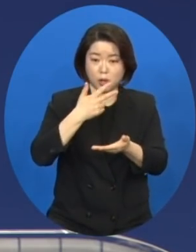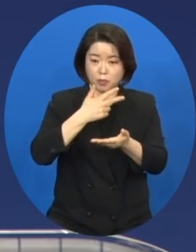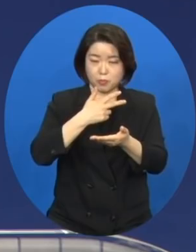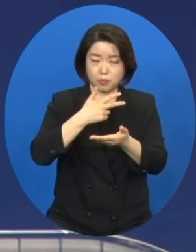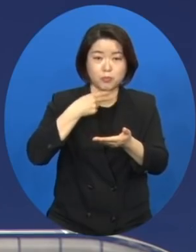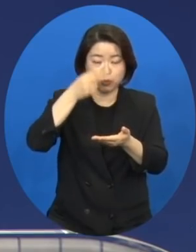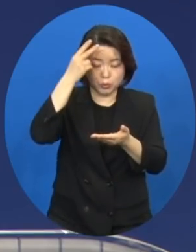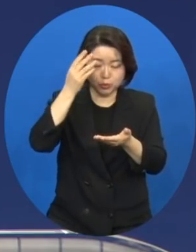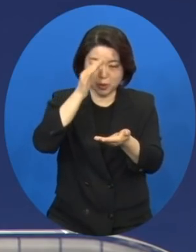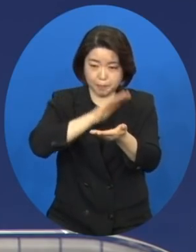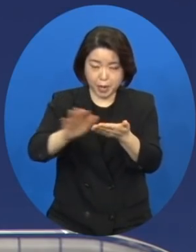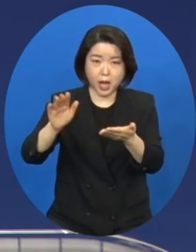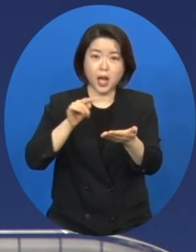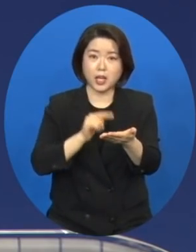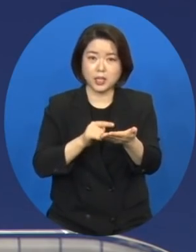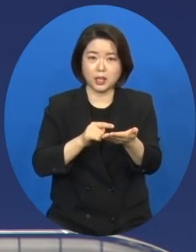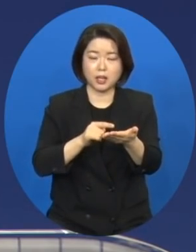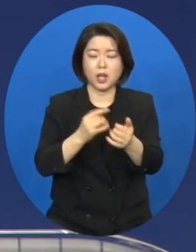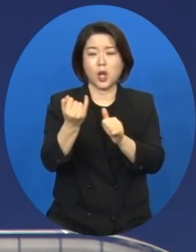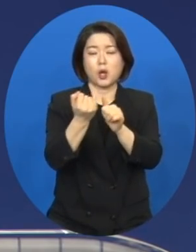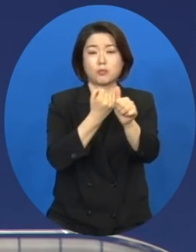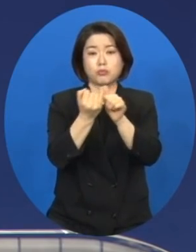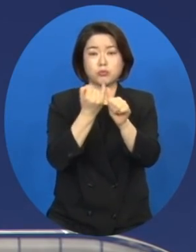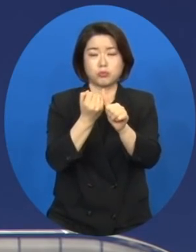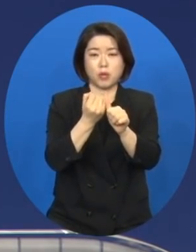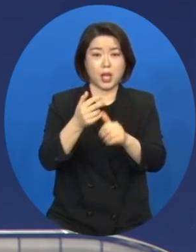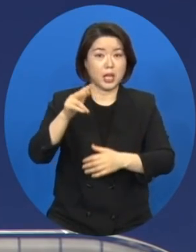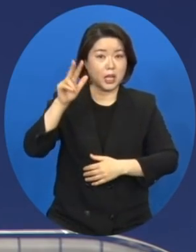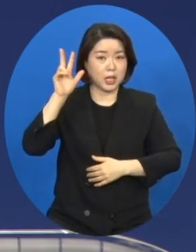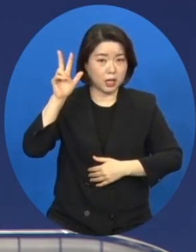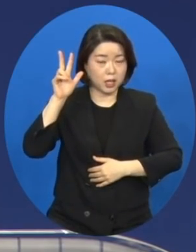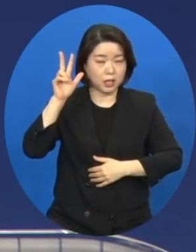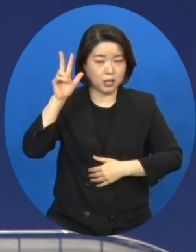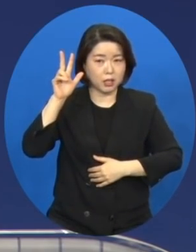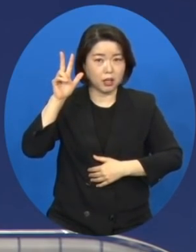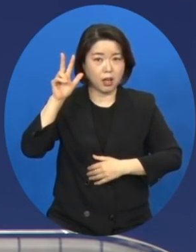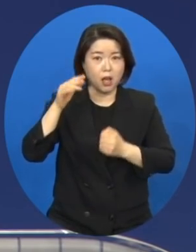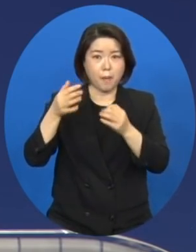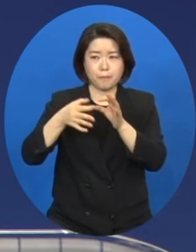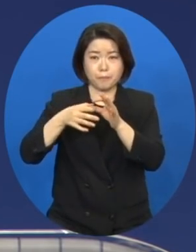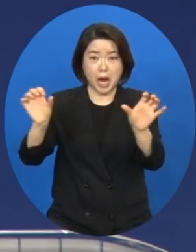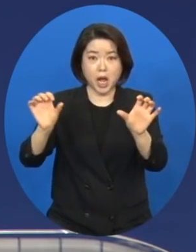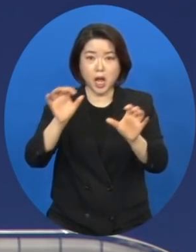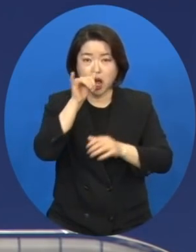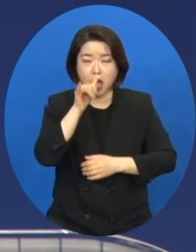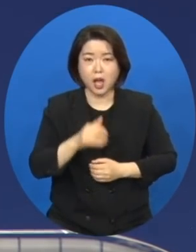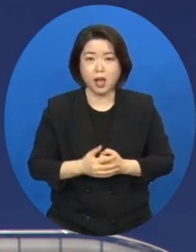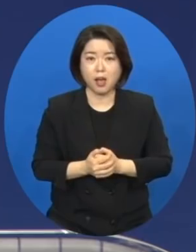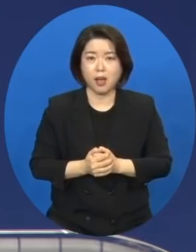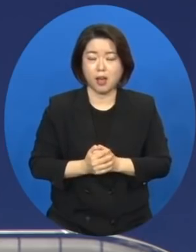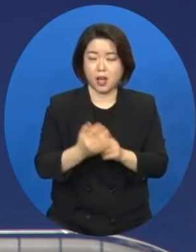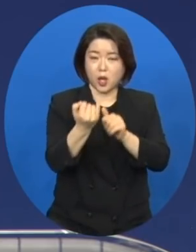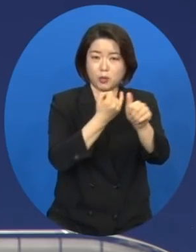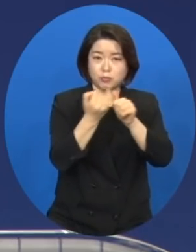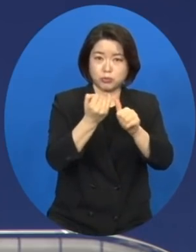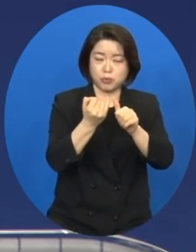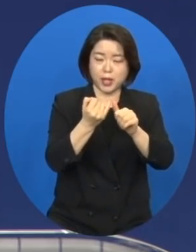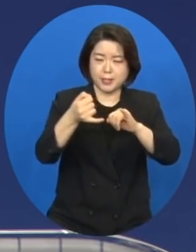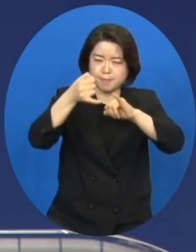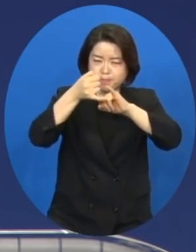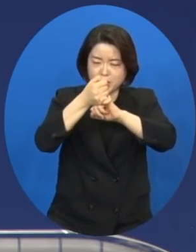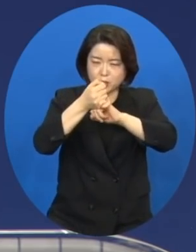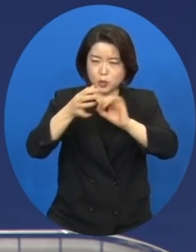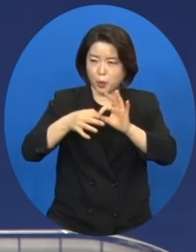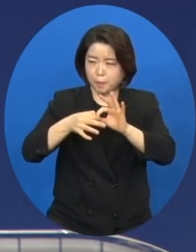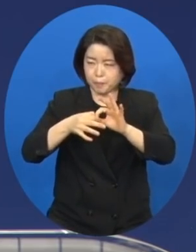언약이 깨졌다라는 것을 의미합니다. 그래서 그 구원의 기쁨, 부부의 그 연합의